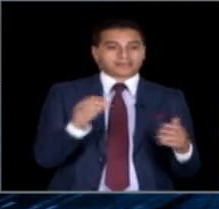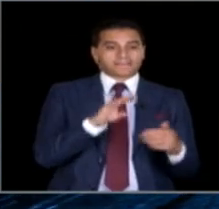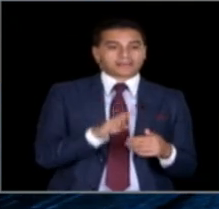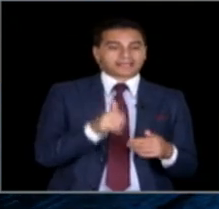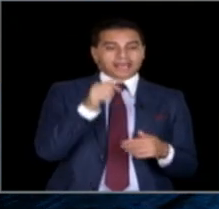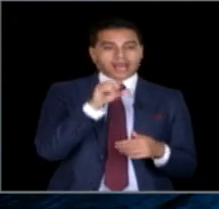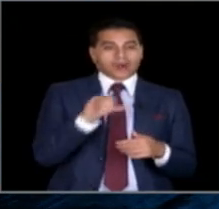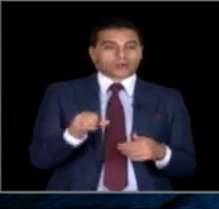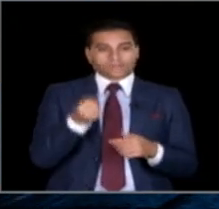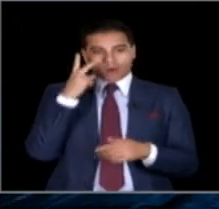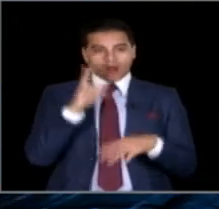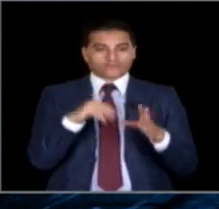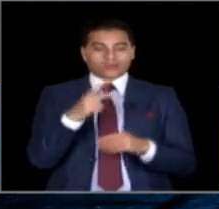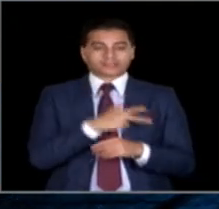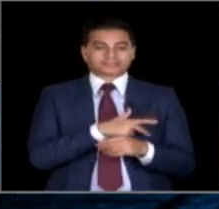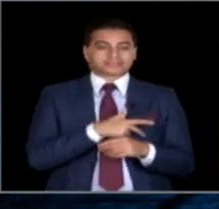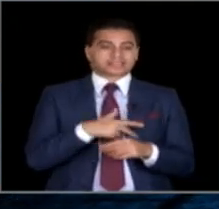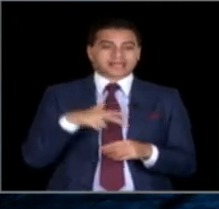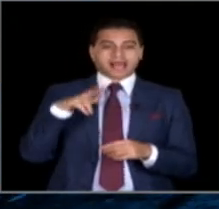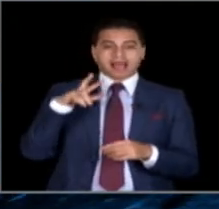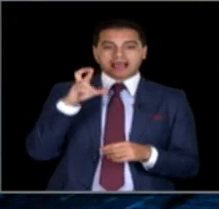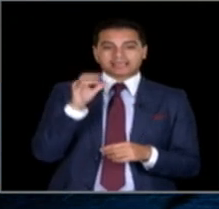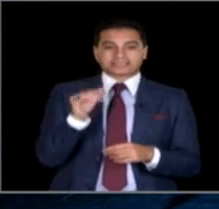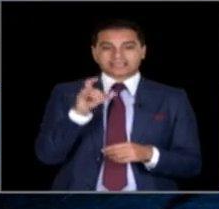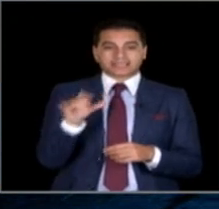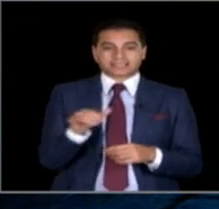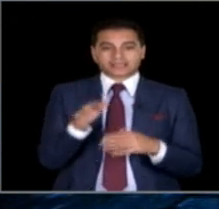مؤلف رواية الزيني بركات.